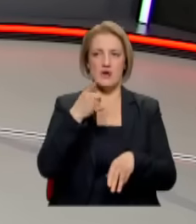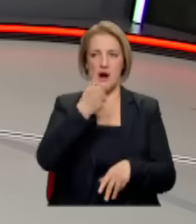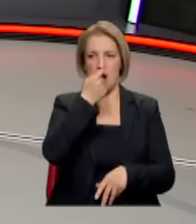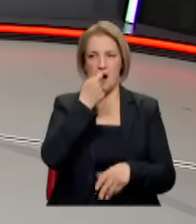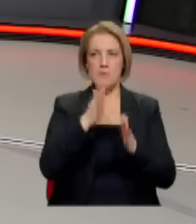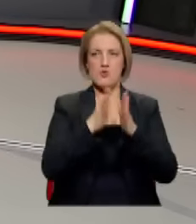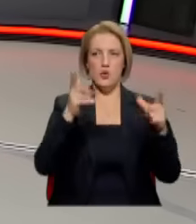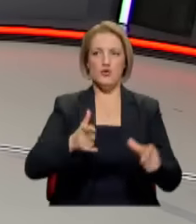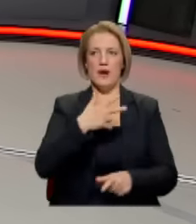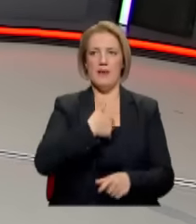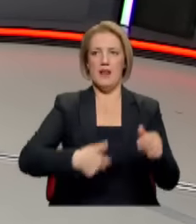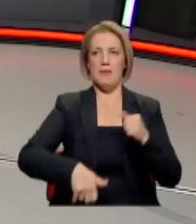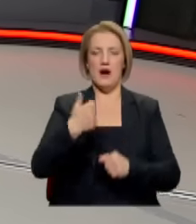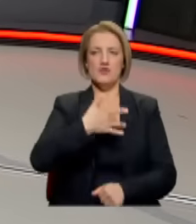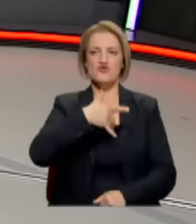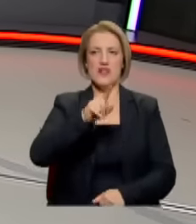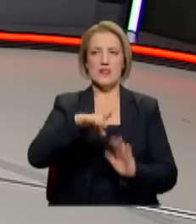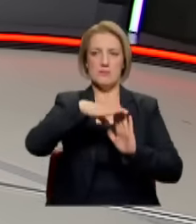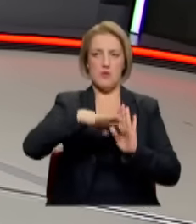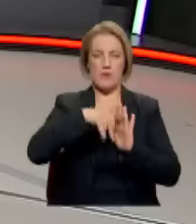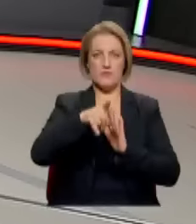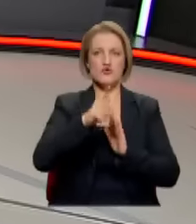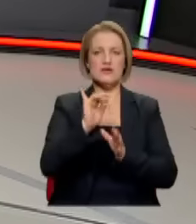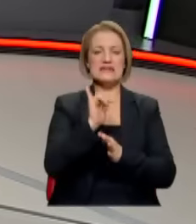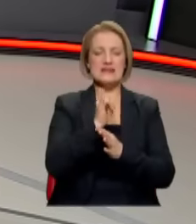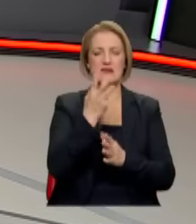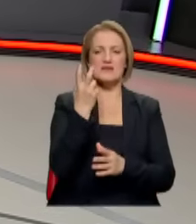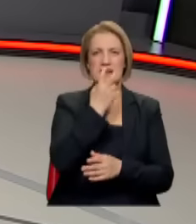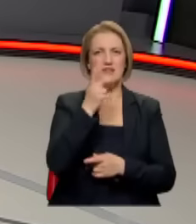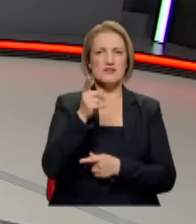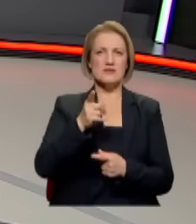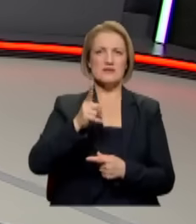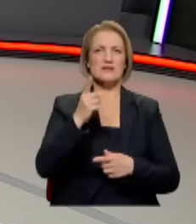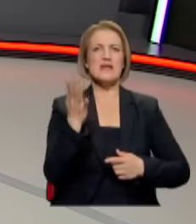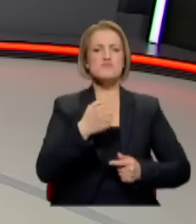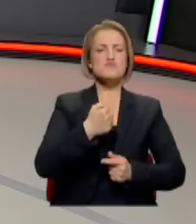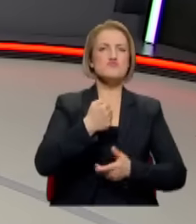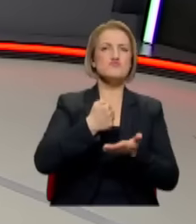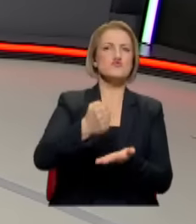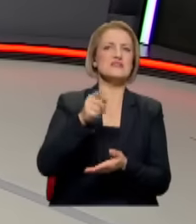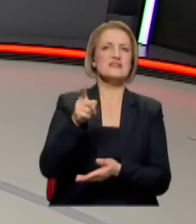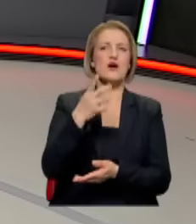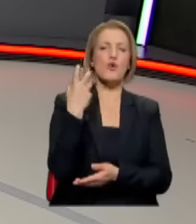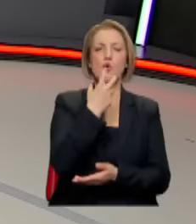Belediye Başkanı canlı yayında Şu hani sanatçıydı türkücüyü Eee ne